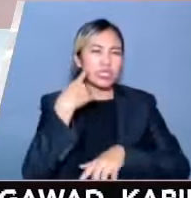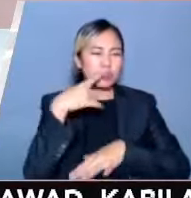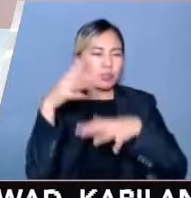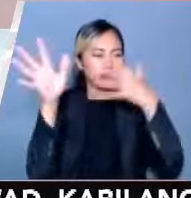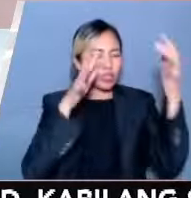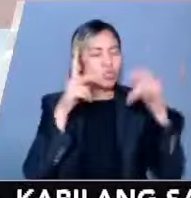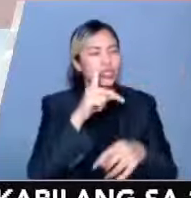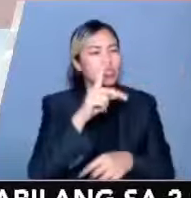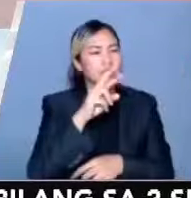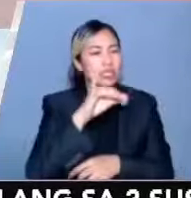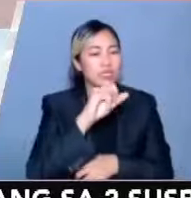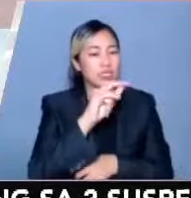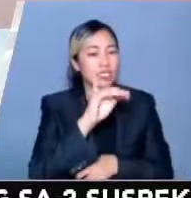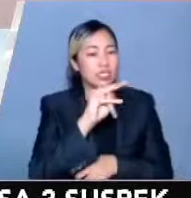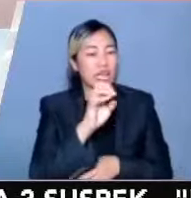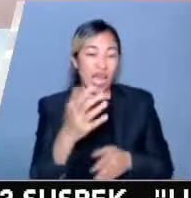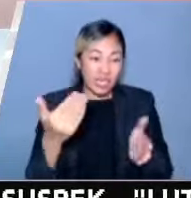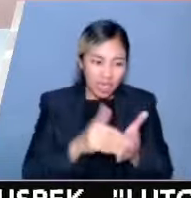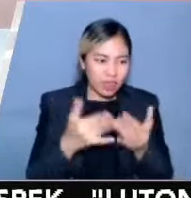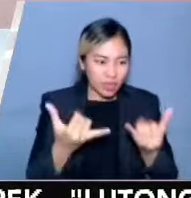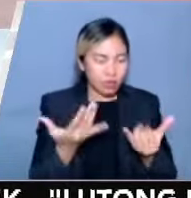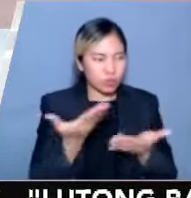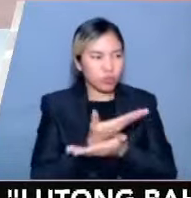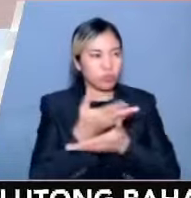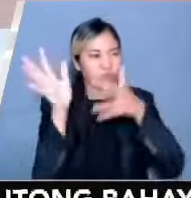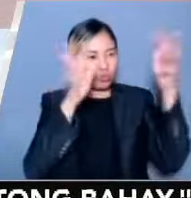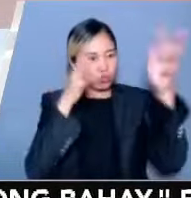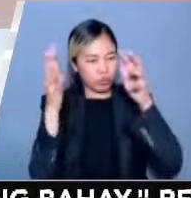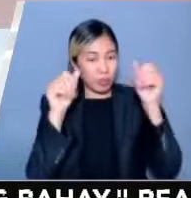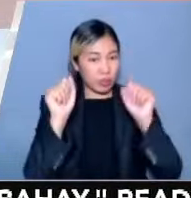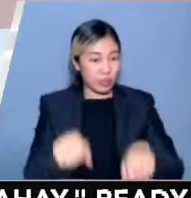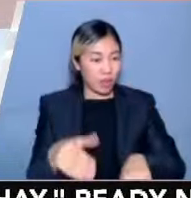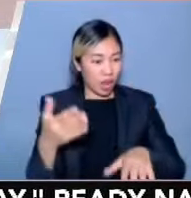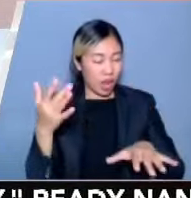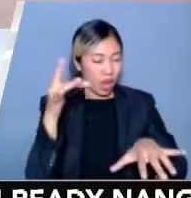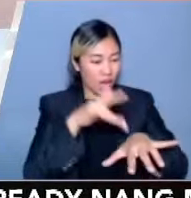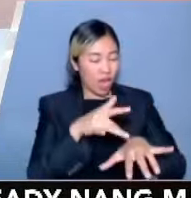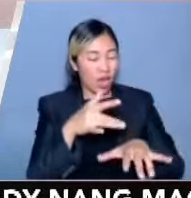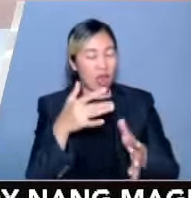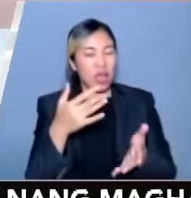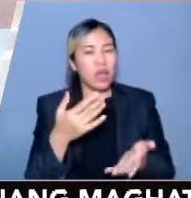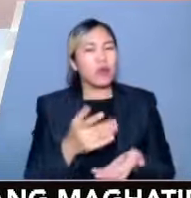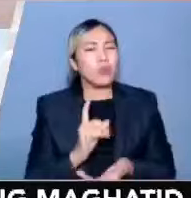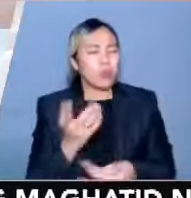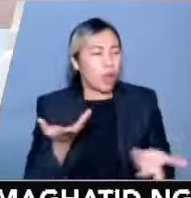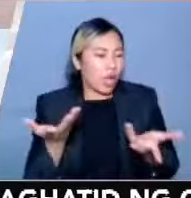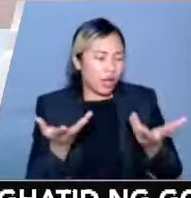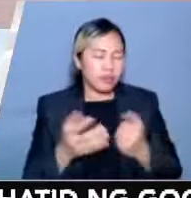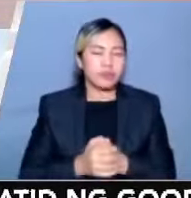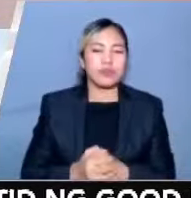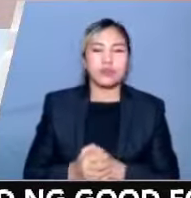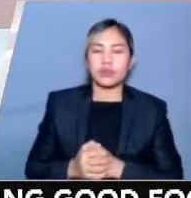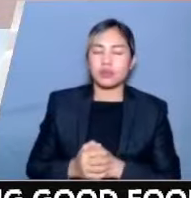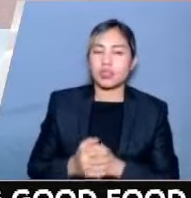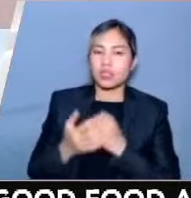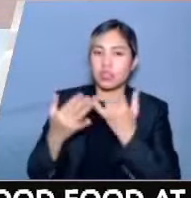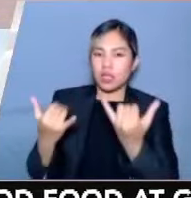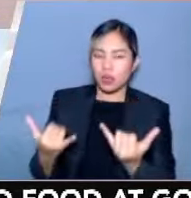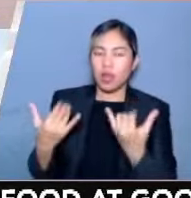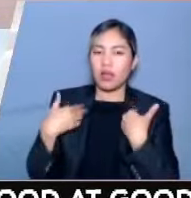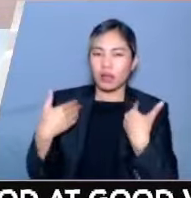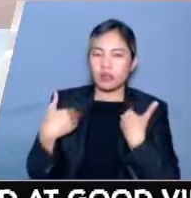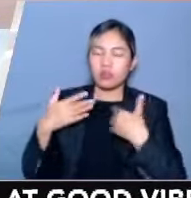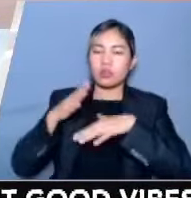Opo. Sa katunayan natin, meron na rin tayong kung di ang kakamali, no? meron na rin tropical cyclone warning